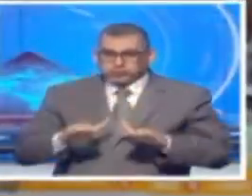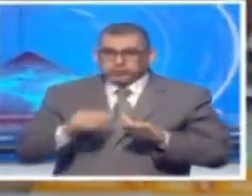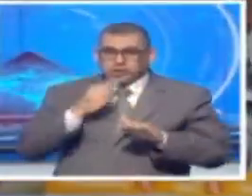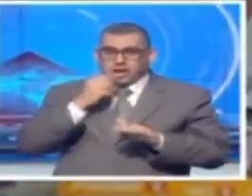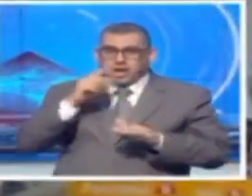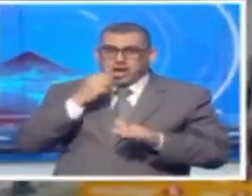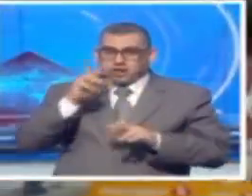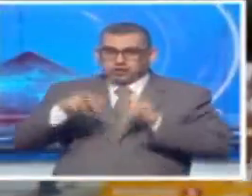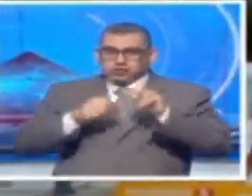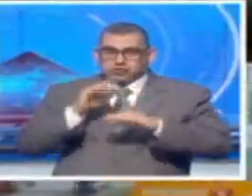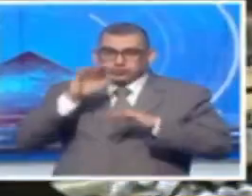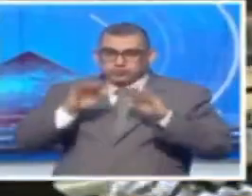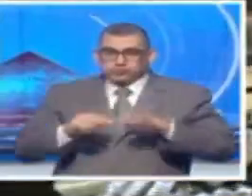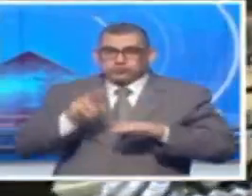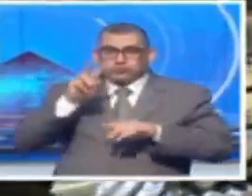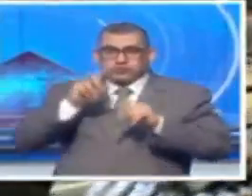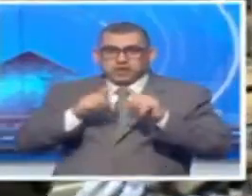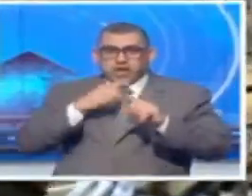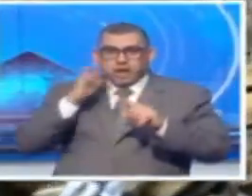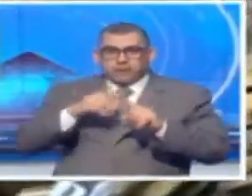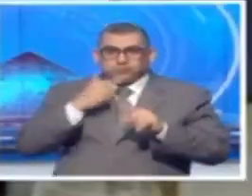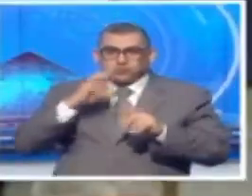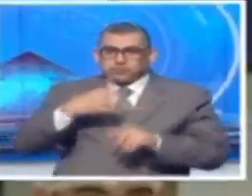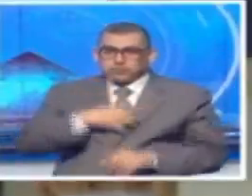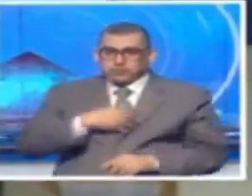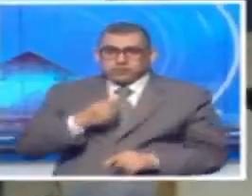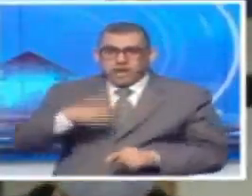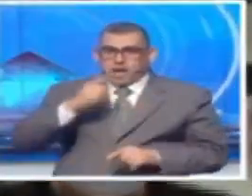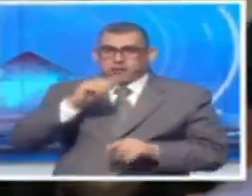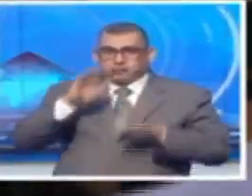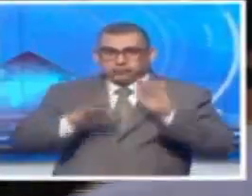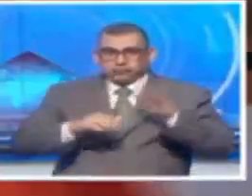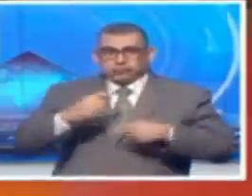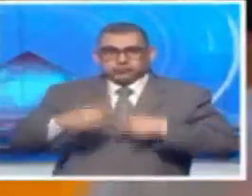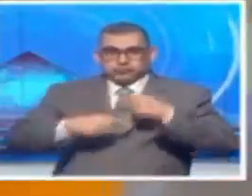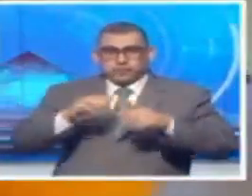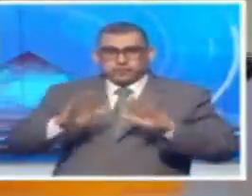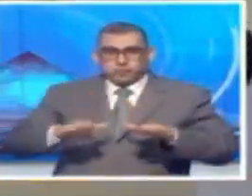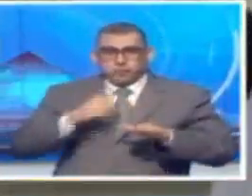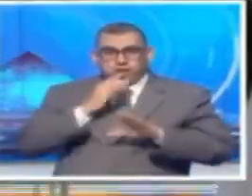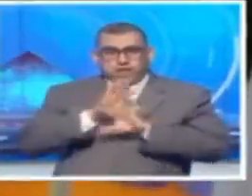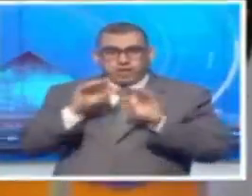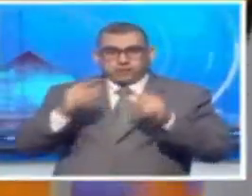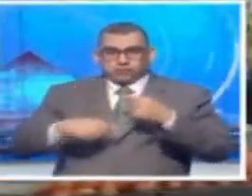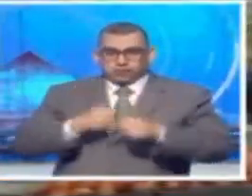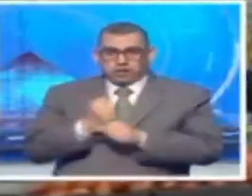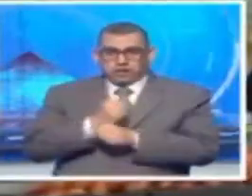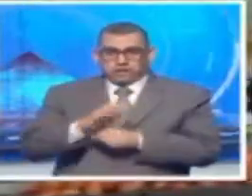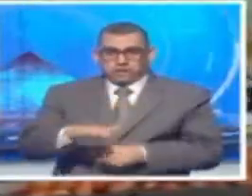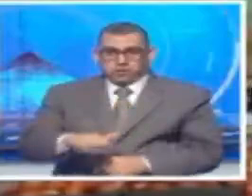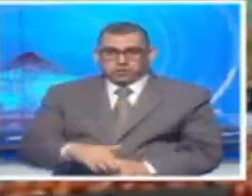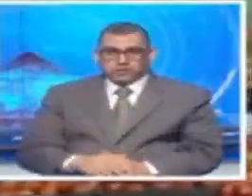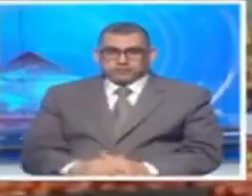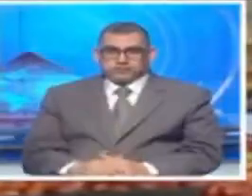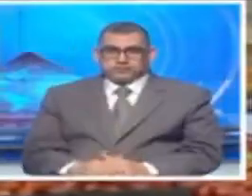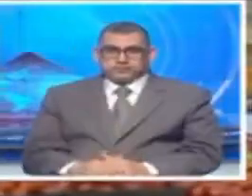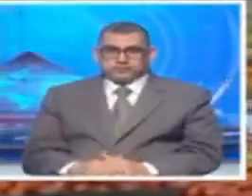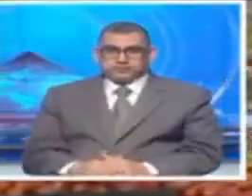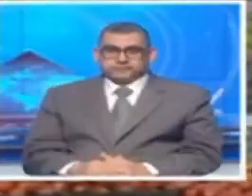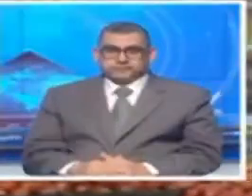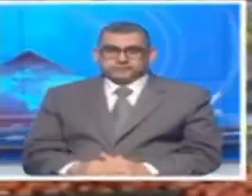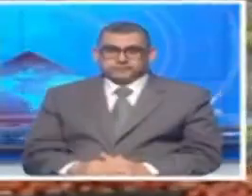وتلبية احتياجات المواطنين وتخفيف الأعباء عنهم، وما زالت مستمرة في أداء هذا الدور.